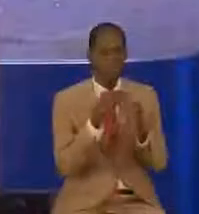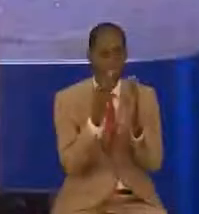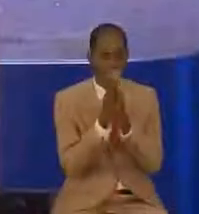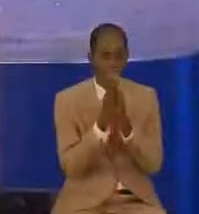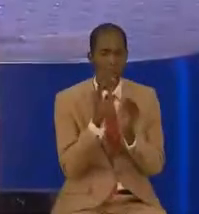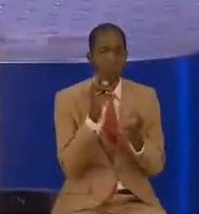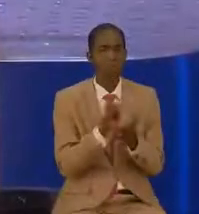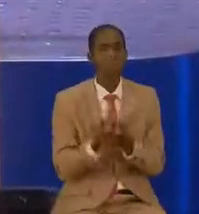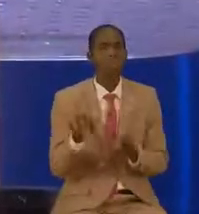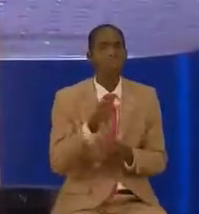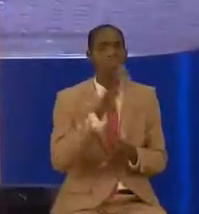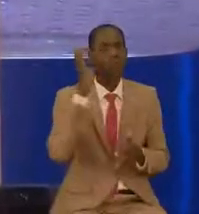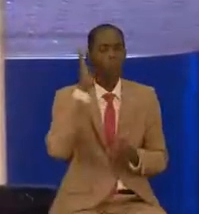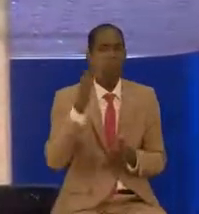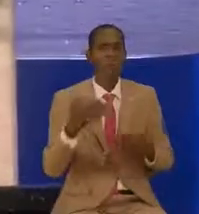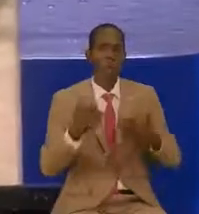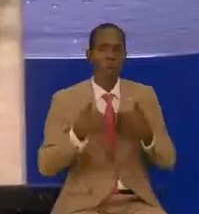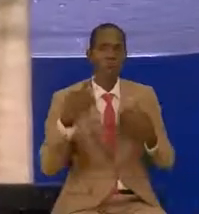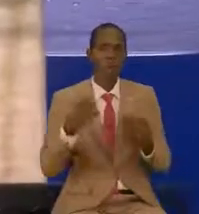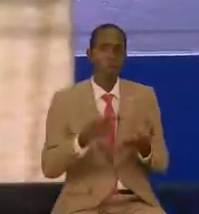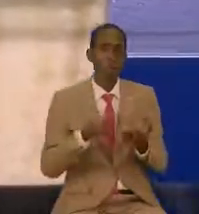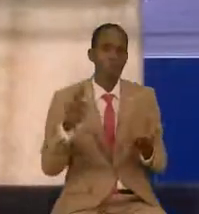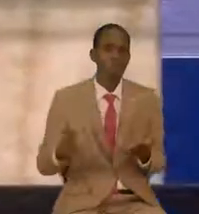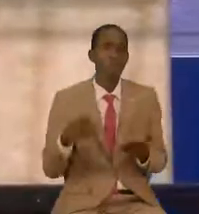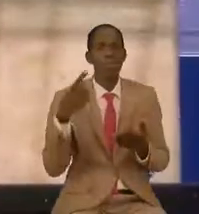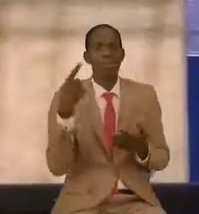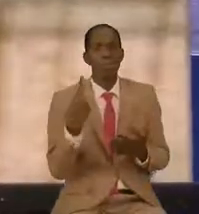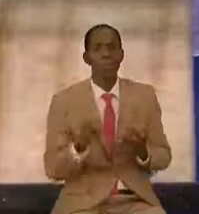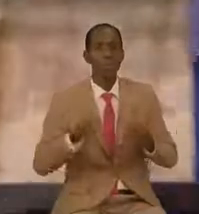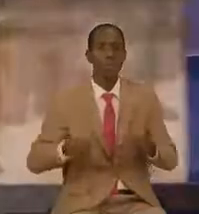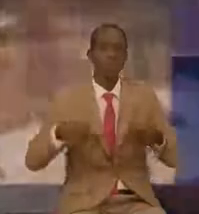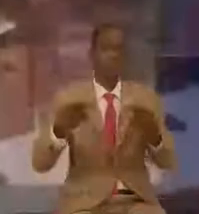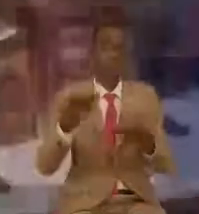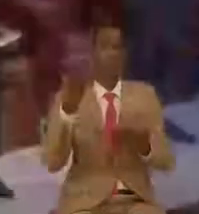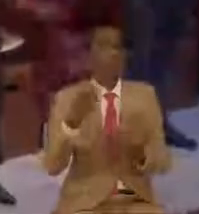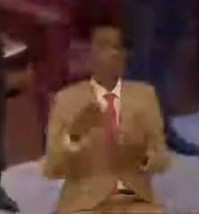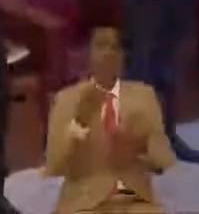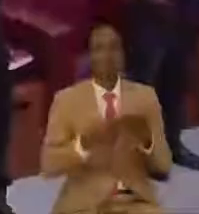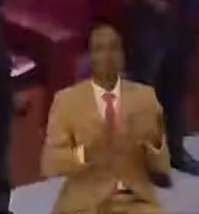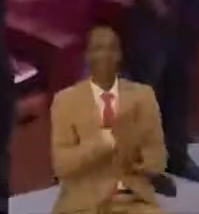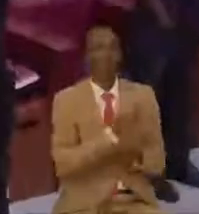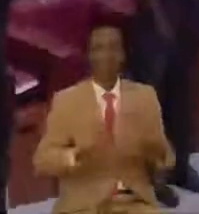priez pour tout ce que vous avez reçu, pour que vous ayez le résultat, la